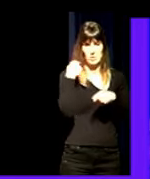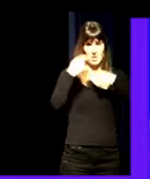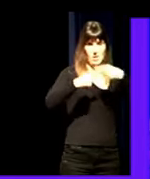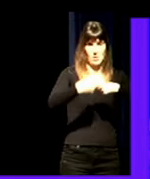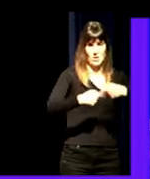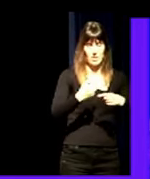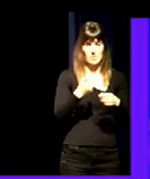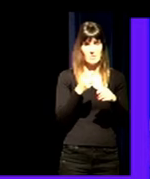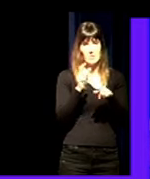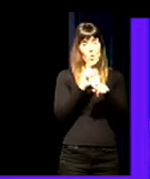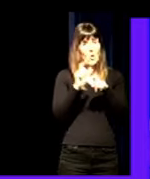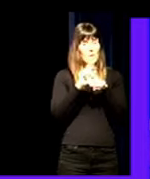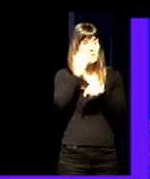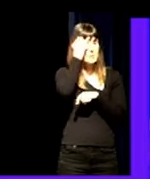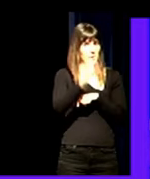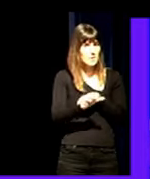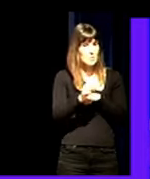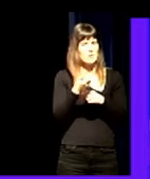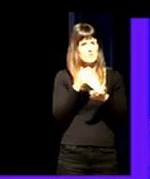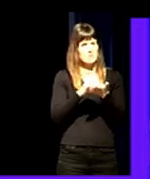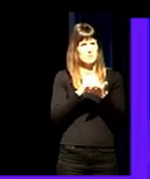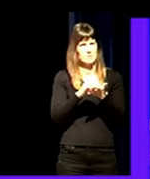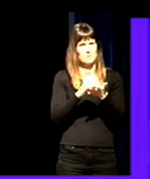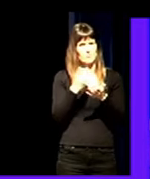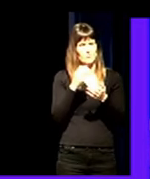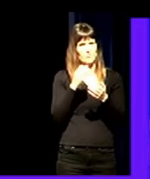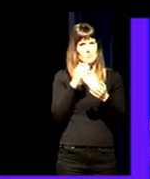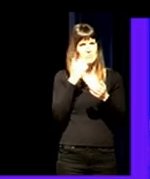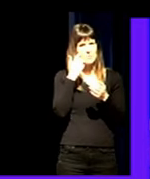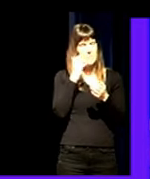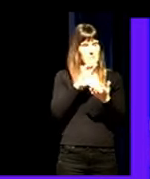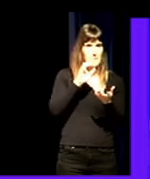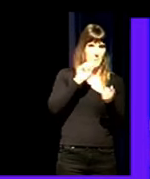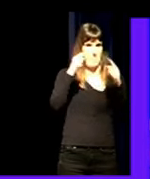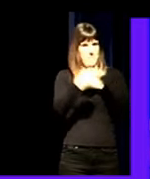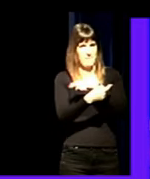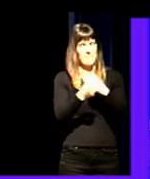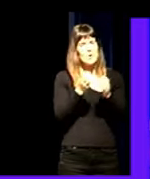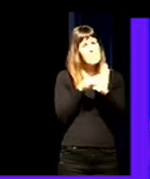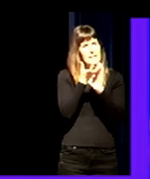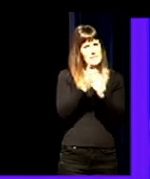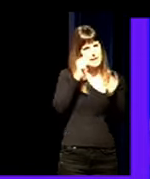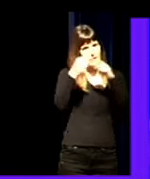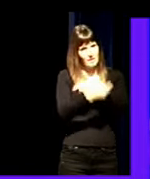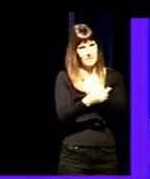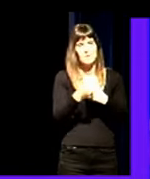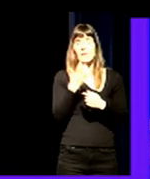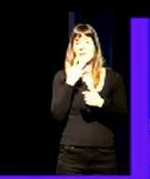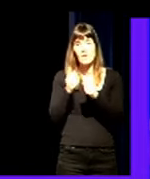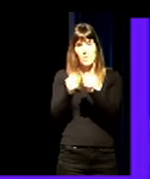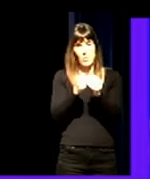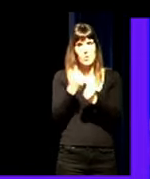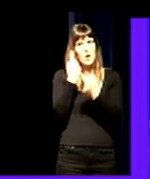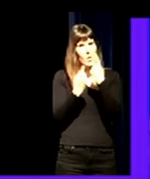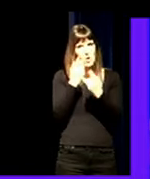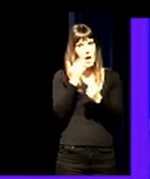hainbat, pelikulekin egin genuen bezala. Eman buelta baita ere bideokoetara. Eta bagauzera beste bideoko batzuk alternatiboak